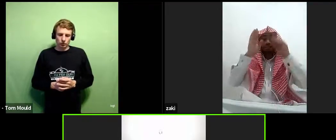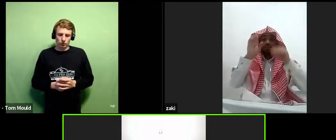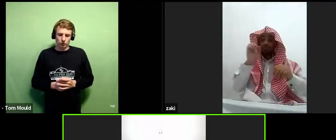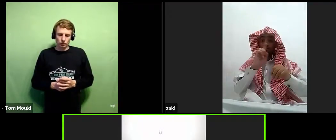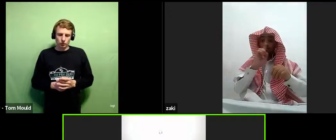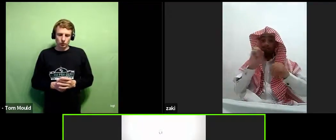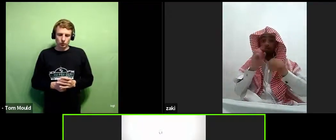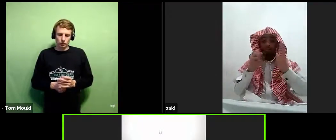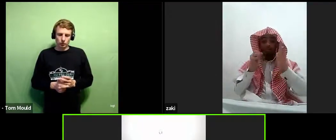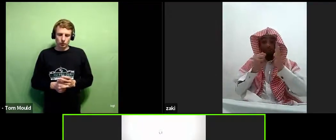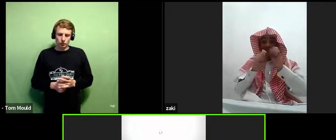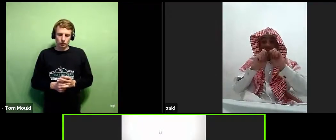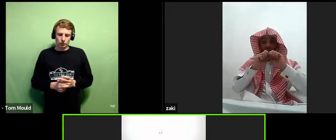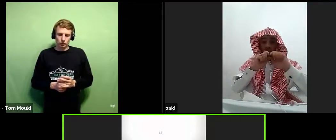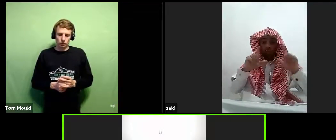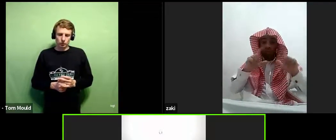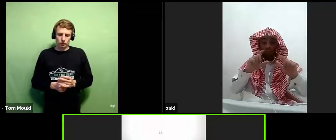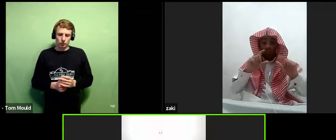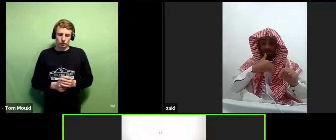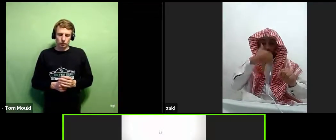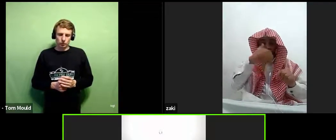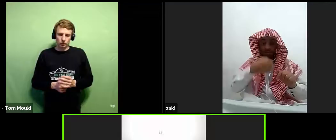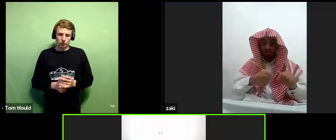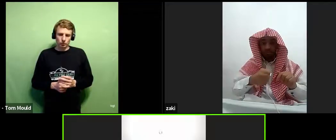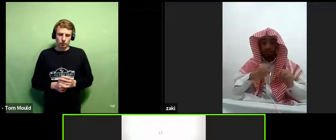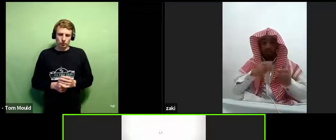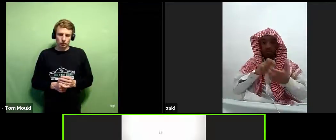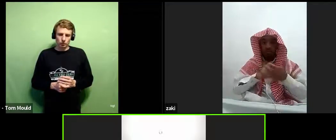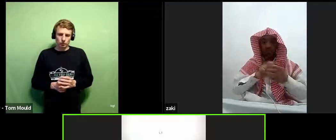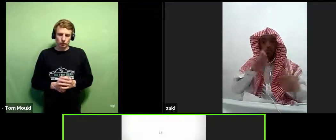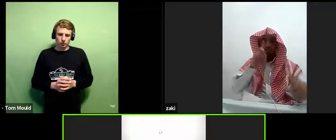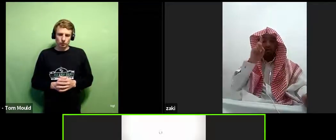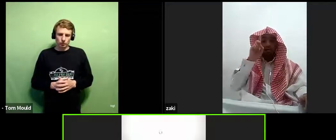ولكن البر من اتقى